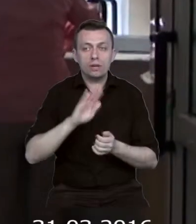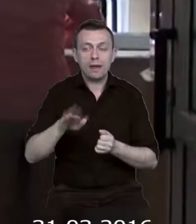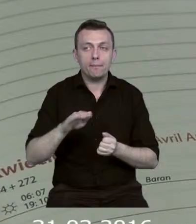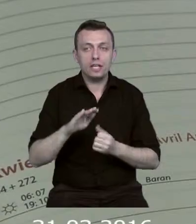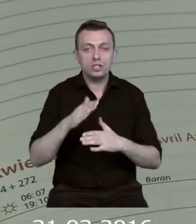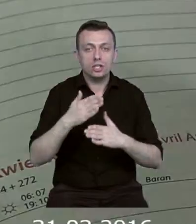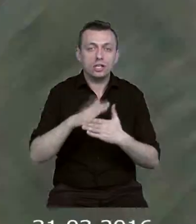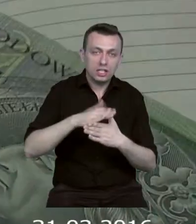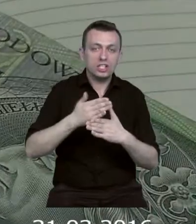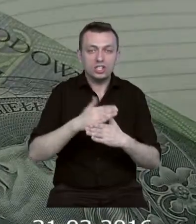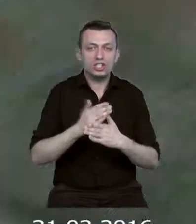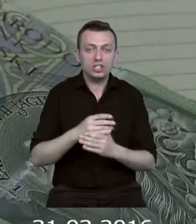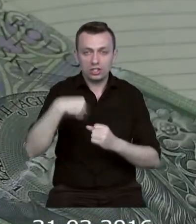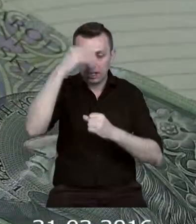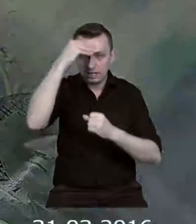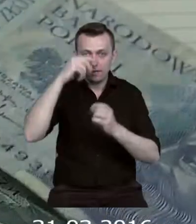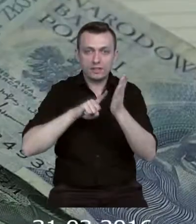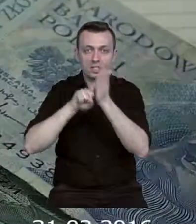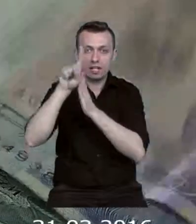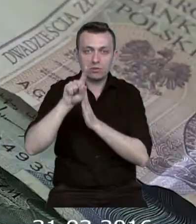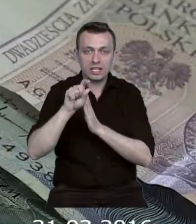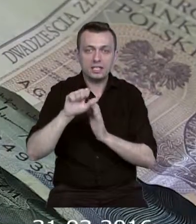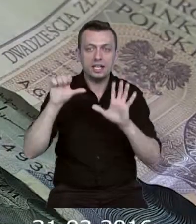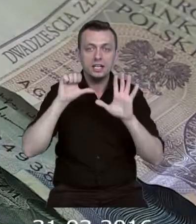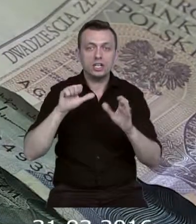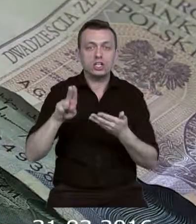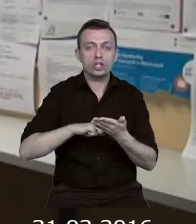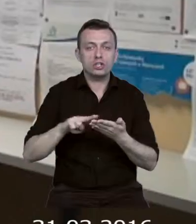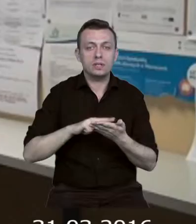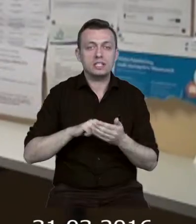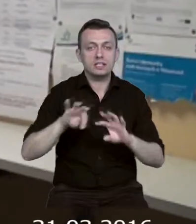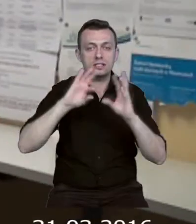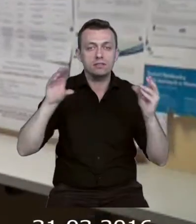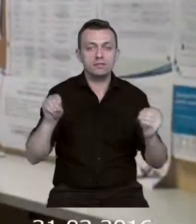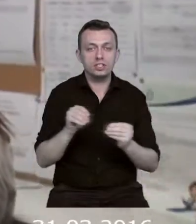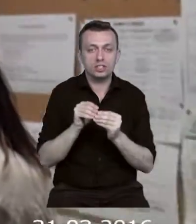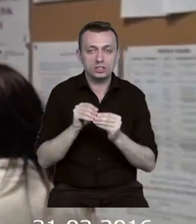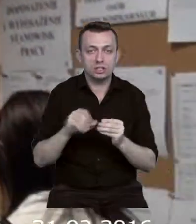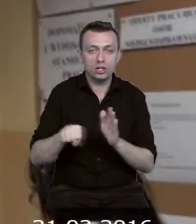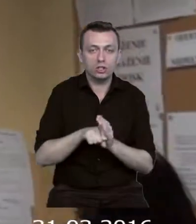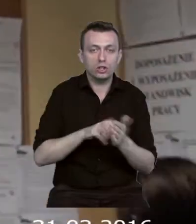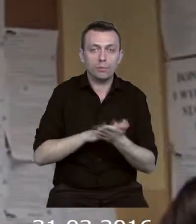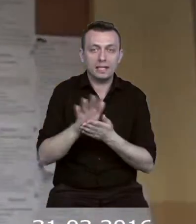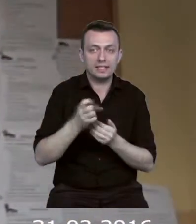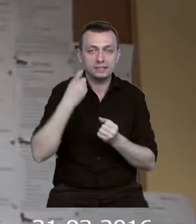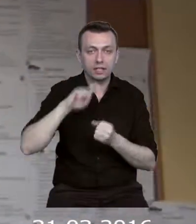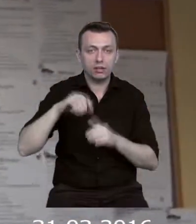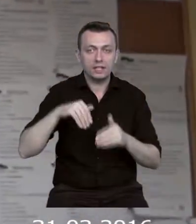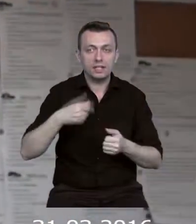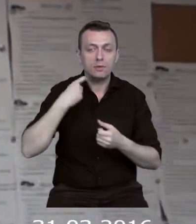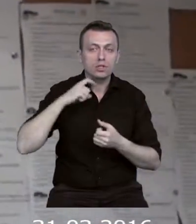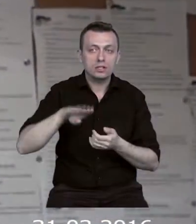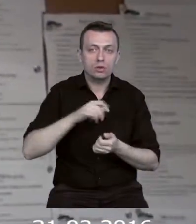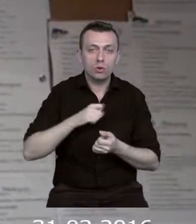średnie. Uczestnikom będzie wypłacane comiesięczne stypendium przez okres 6 miesięcy. Wszelkich informacji udziela Powiatowy Urząd Pracy. Nabór trwa